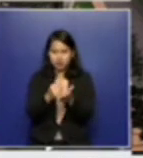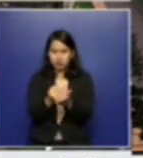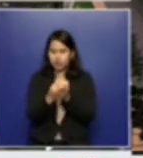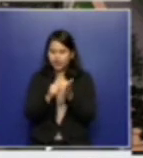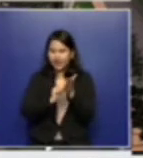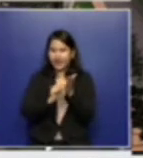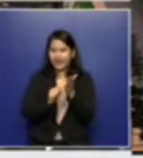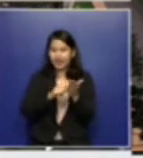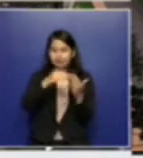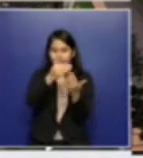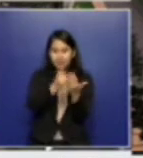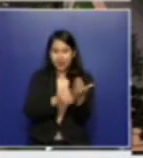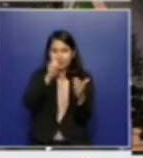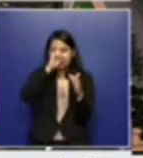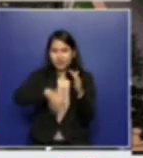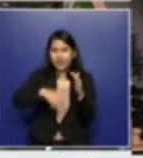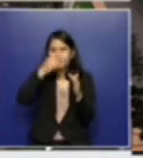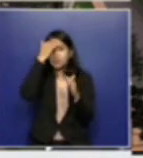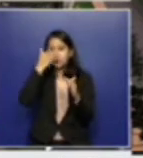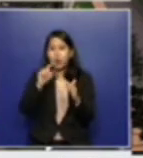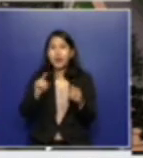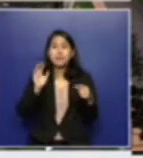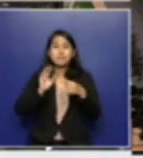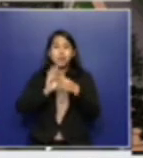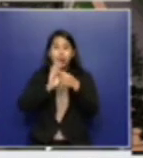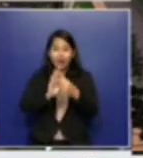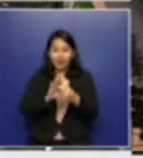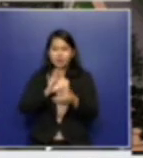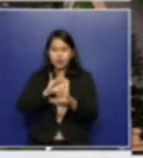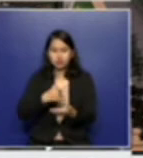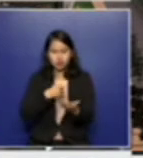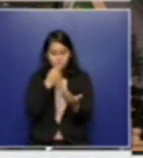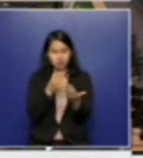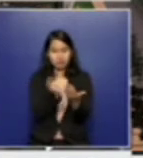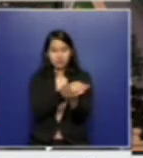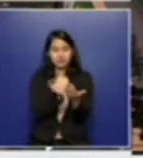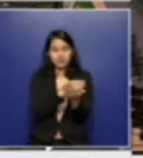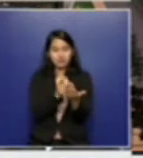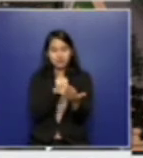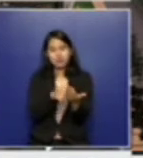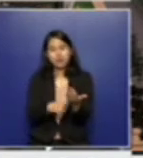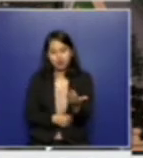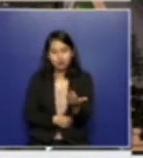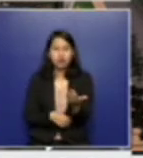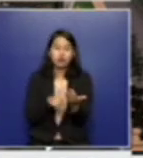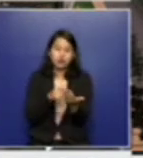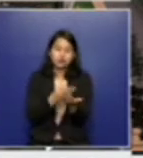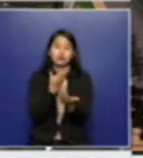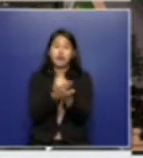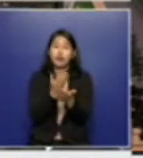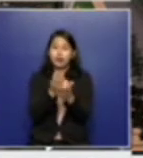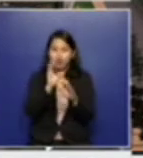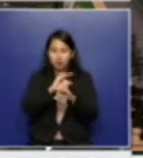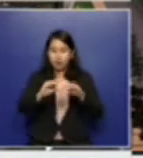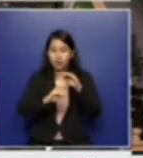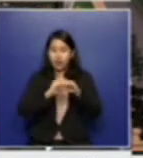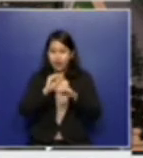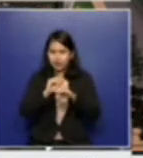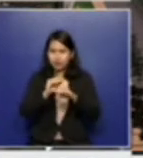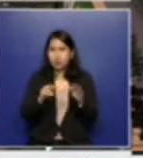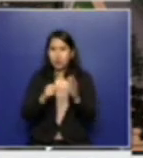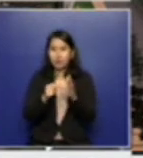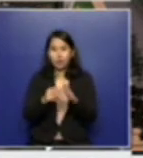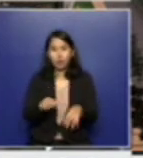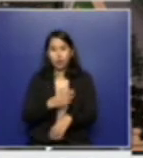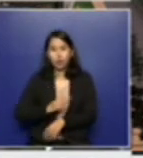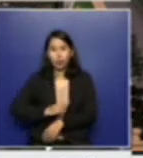ครับเพราะอะไรครับบางเรื่องผมยกตัวอย่างบางอันที่ดูผ่านๆนะครับท่านใช้โครงการที่เป็นอะไรที่วิลิสมาหล